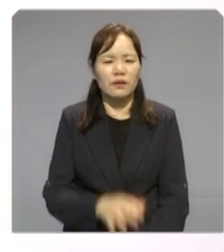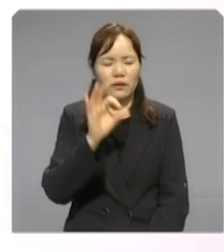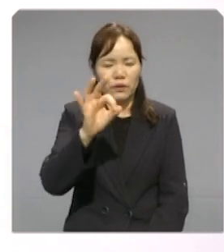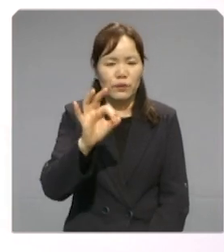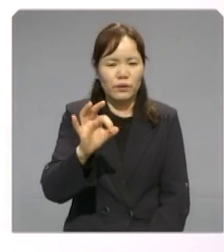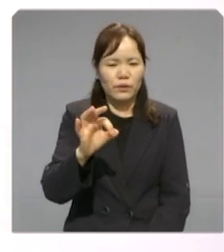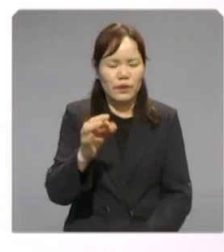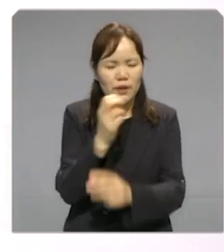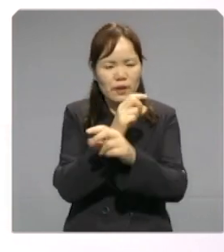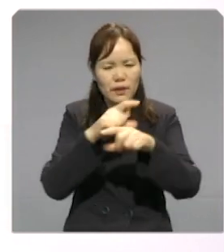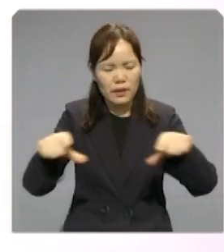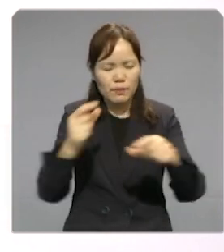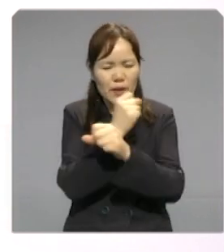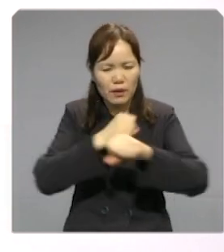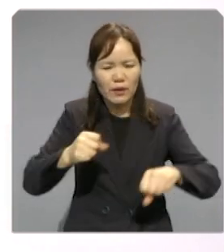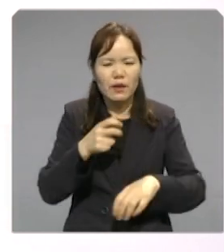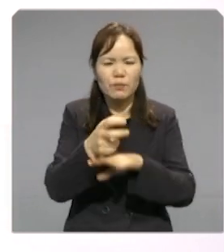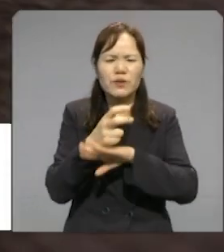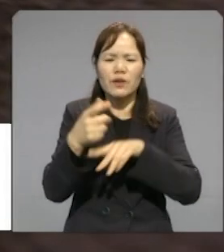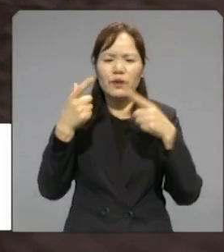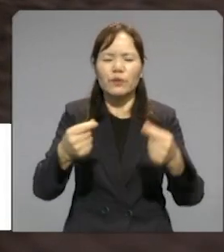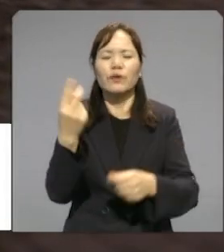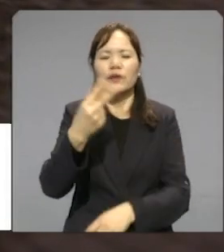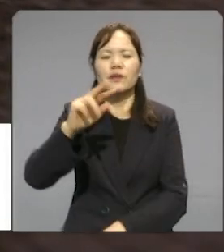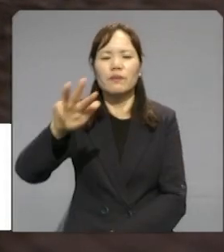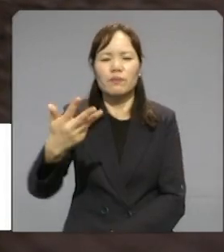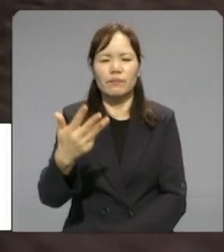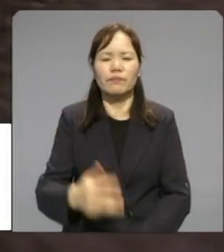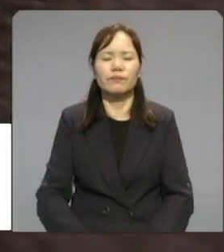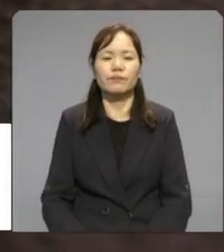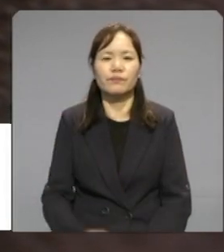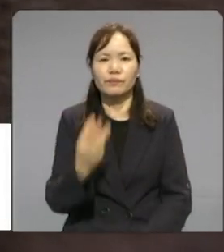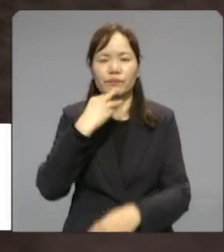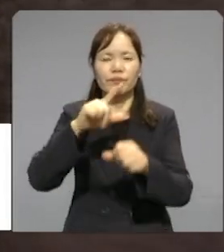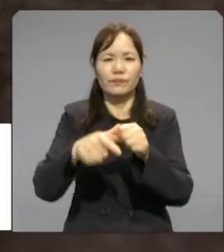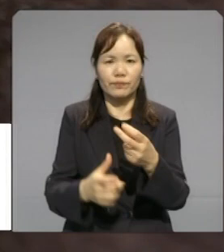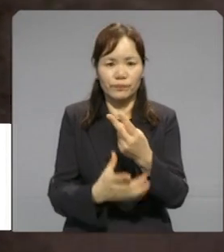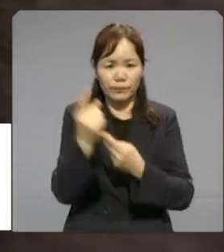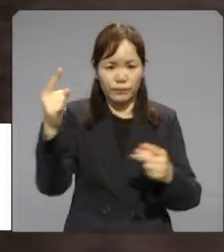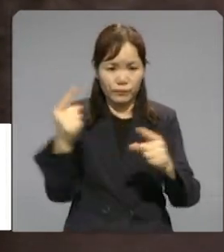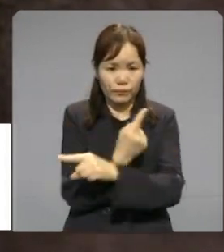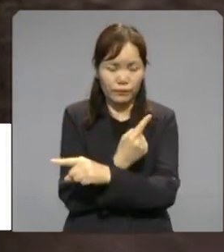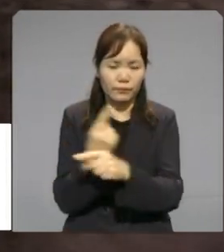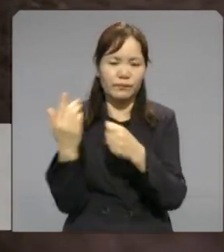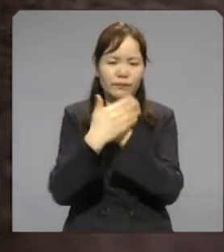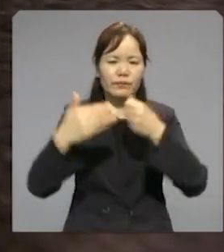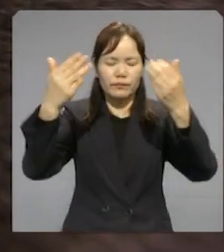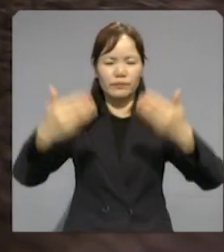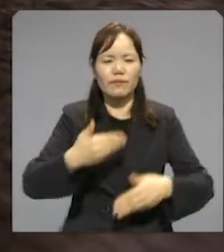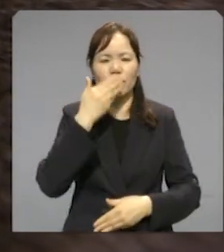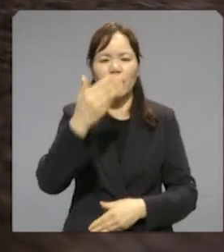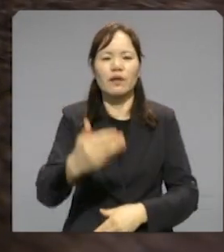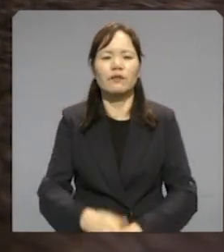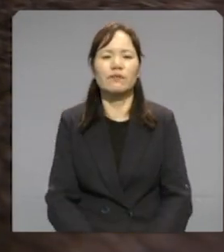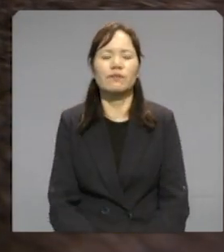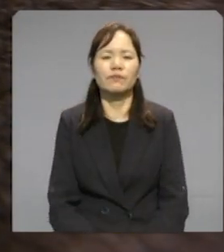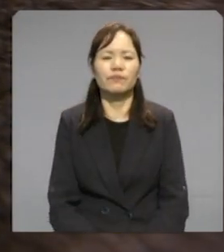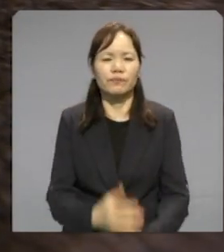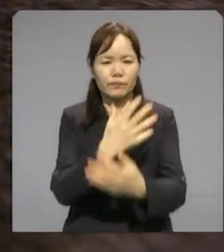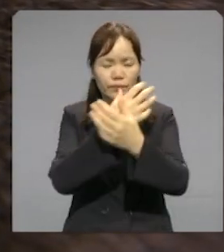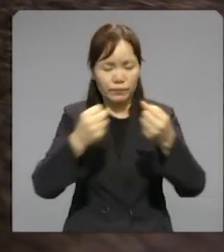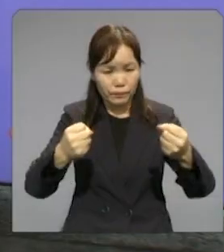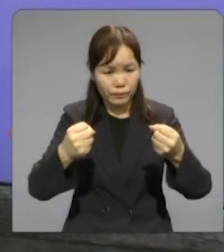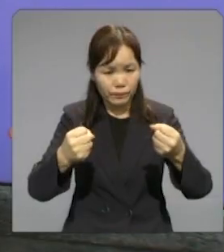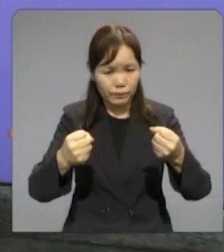이용요금은 일반 광역 버스와 같은 2,800원입니다. 수도권 통합 환승 할인 혜택도 받을 수 있습니다.